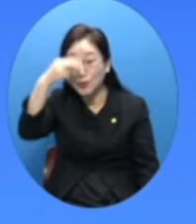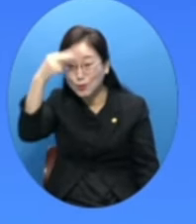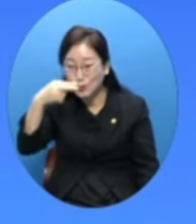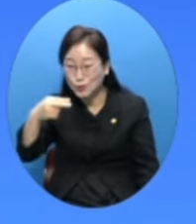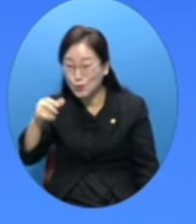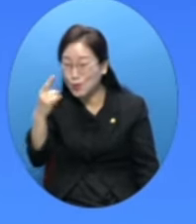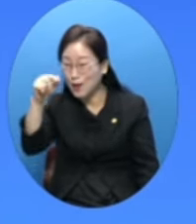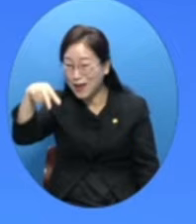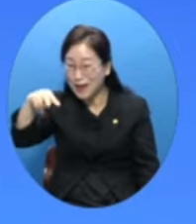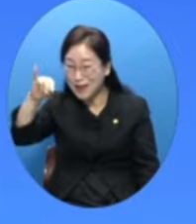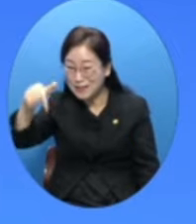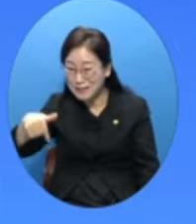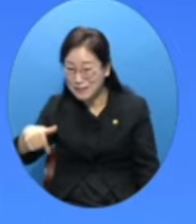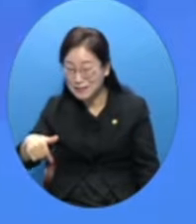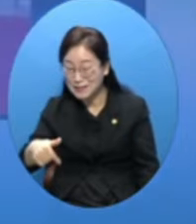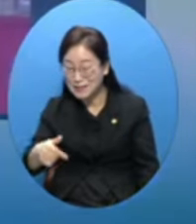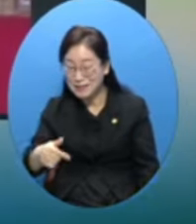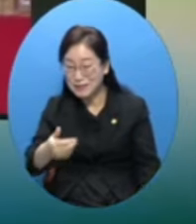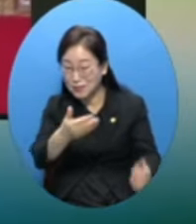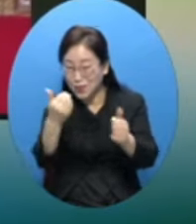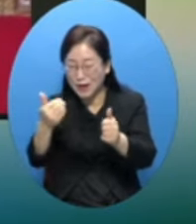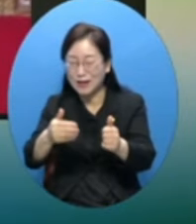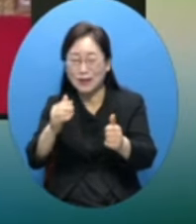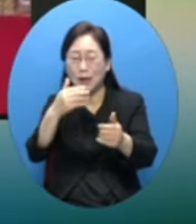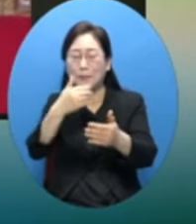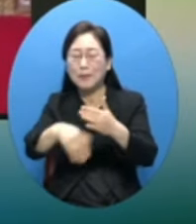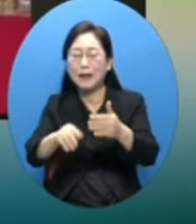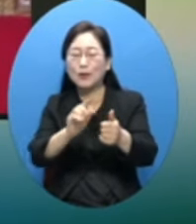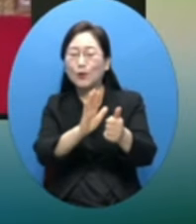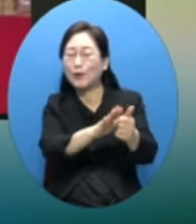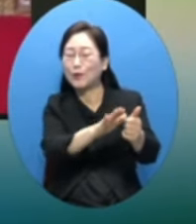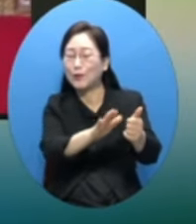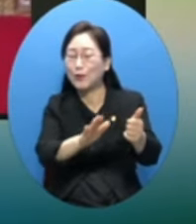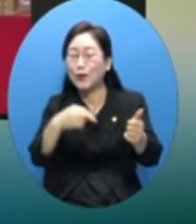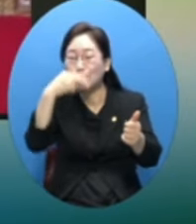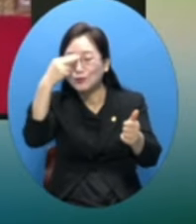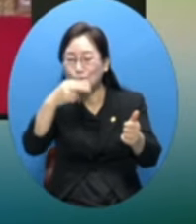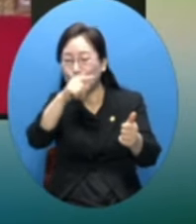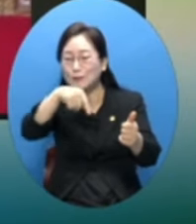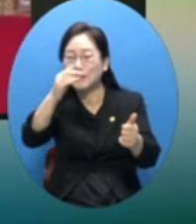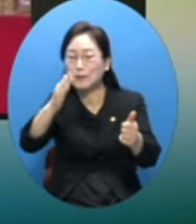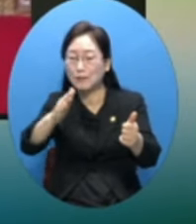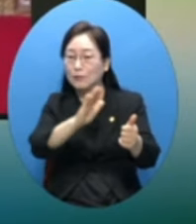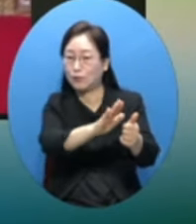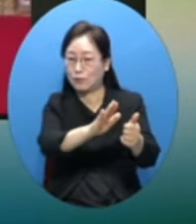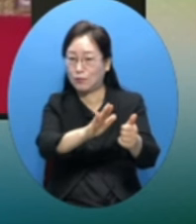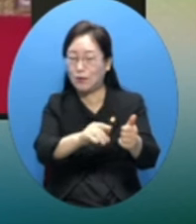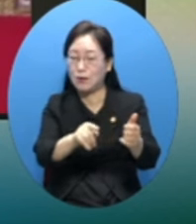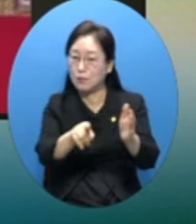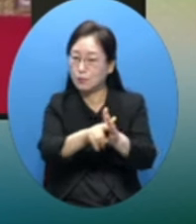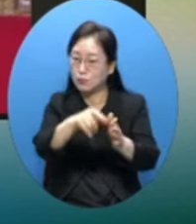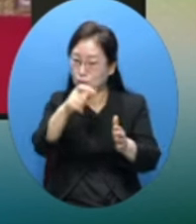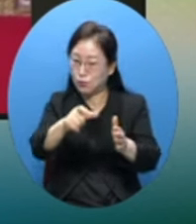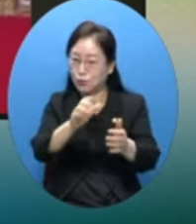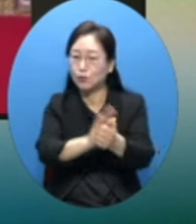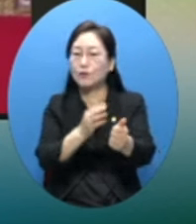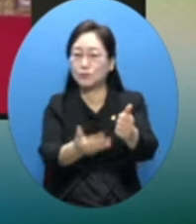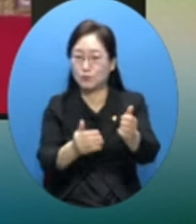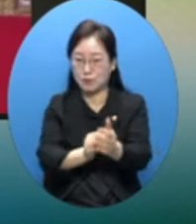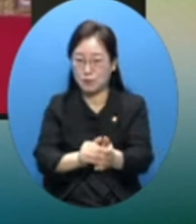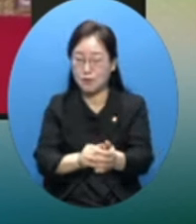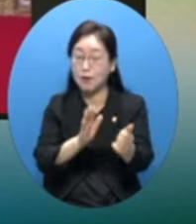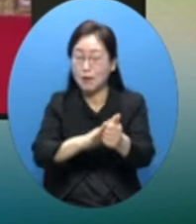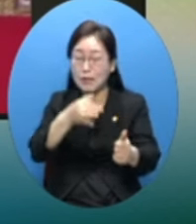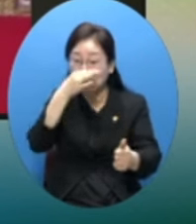데가 생기면 빼줍니다. 너는 오늘 술 먹으러 가니까 안 와도 좋다. 그래서 본인이 믿음을 지킬 수 있게 해주시고, 자기가 아무리